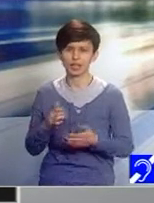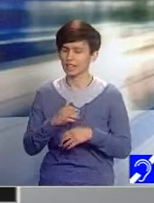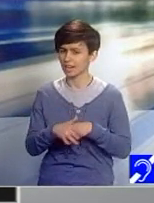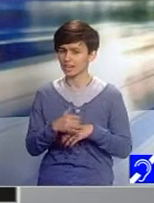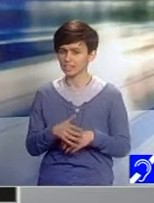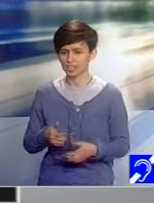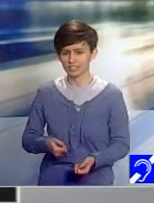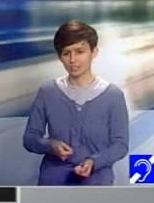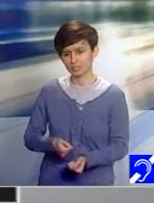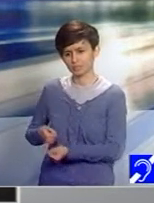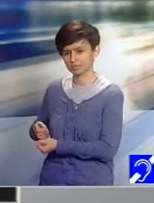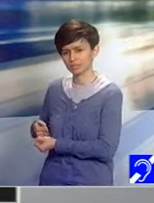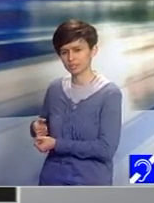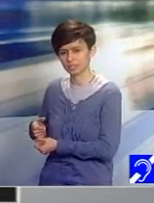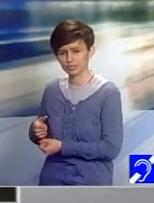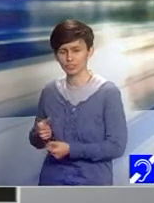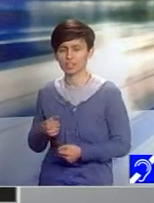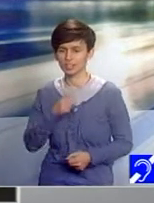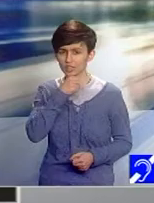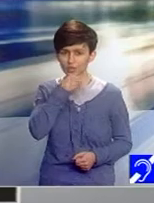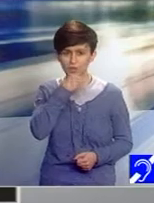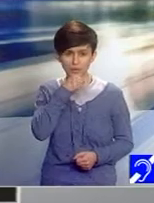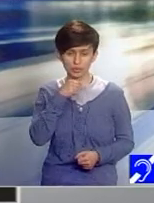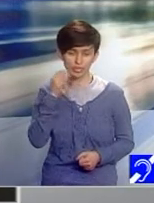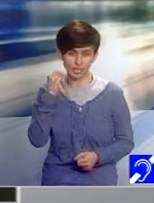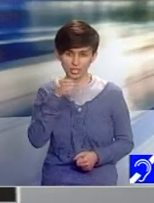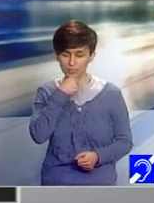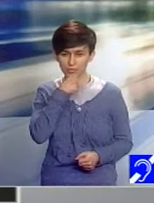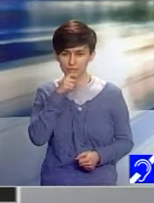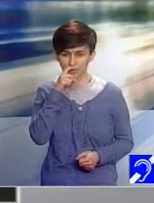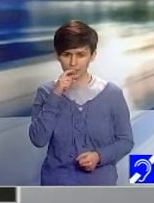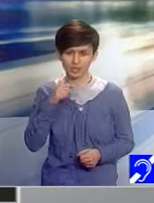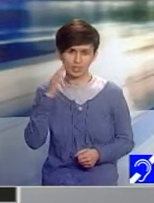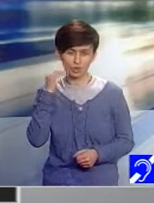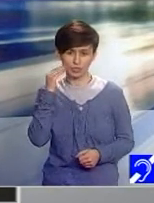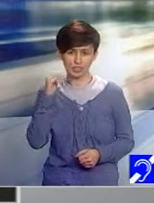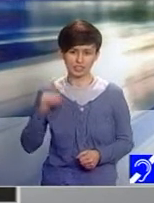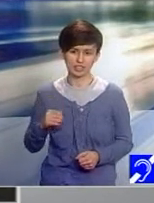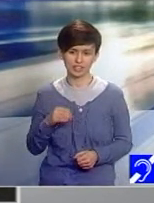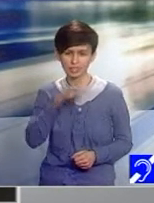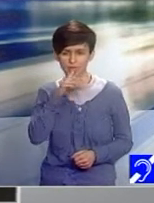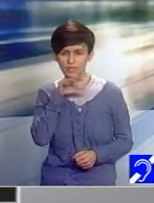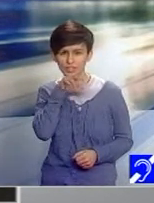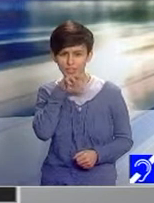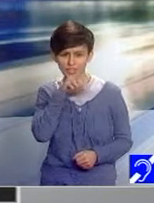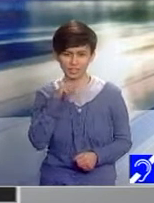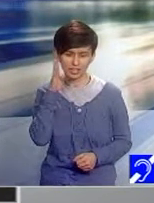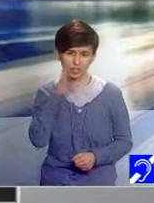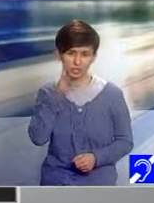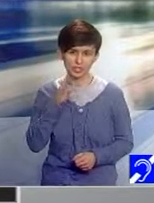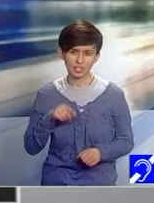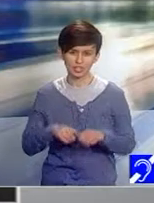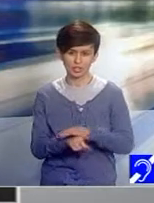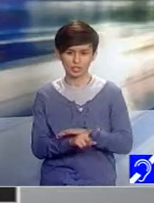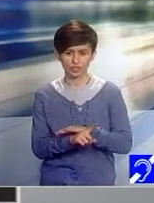fost scoasă de un bunic, o bunică, o fetiță, un câine, o pisică și un șoricel. Am vrut astăzi